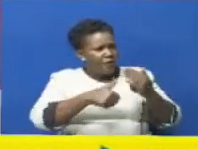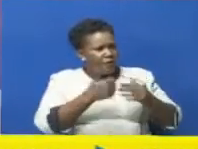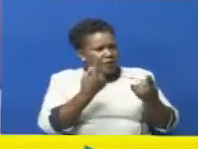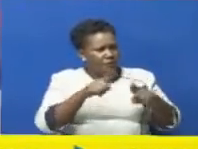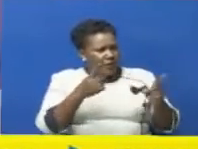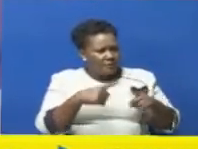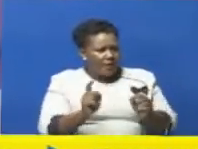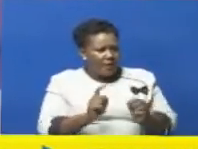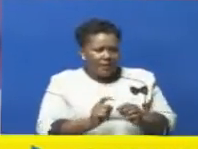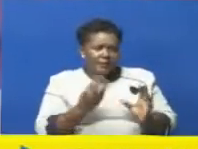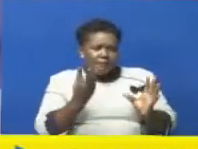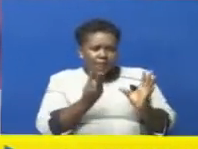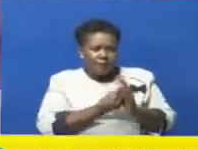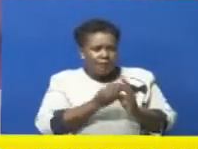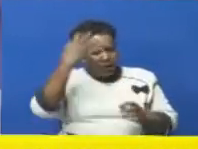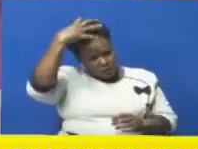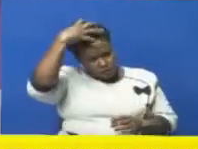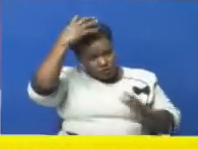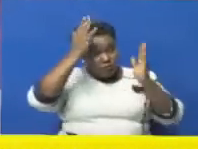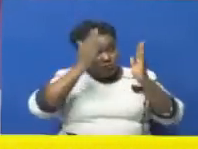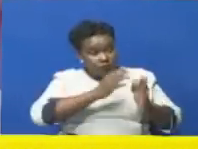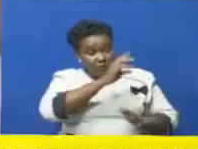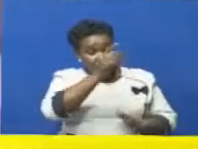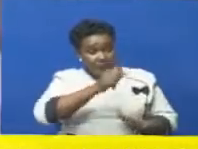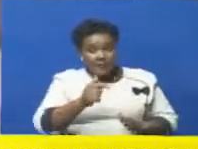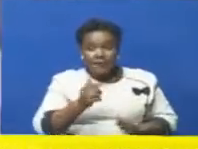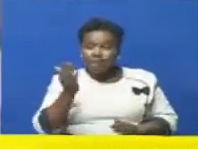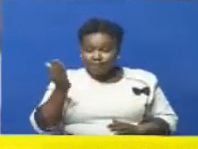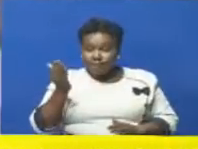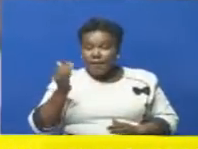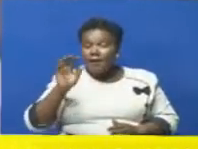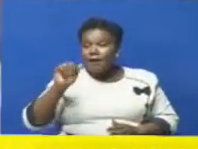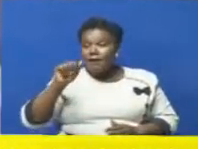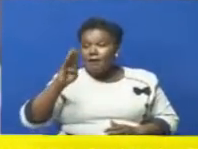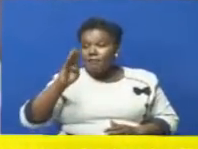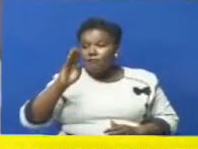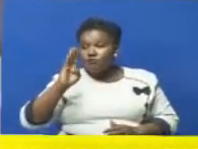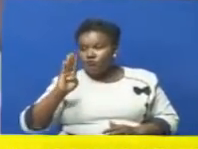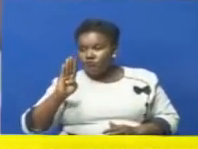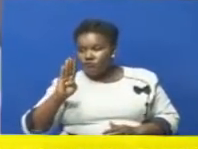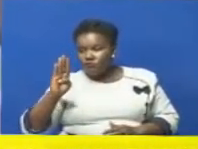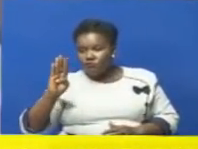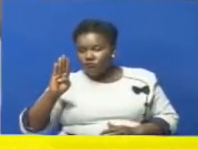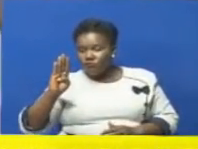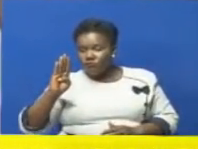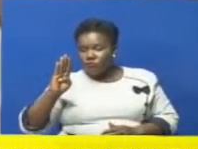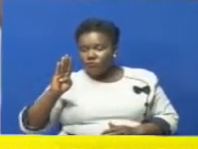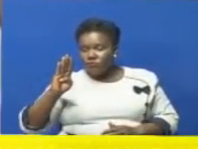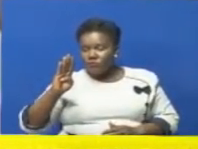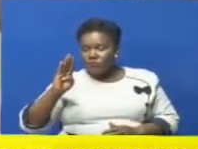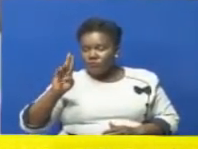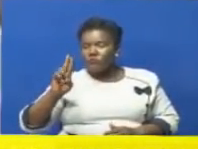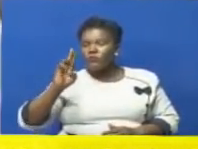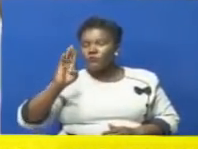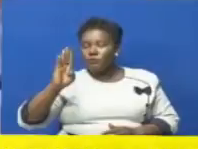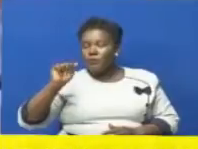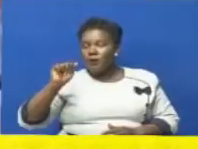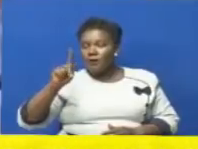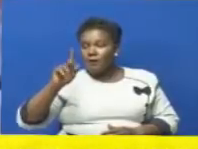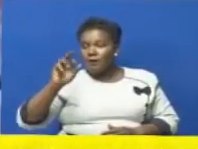Sheikh Mkuu na Mufti wa Tanzania Abubakar Zubair bin Ali wakahimiza baadhi ya mambo kwa waumini na